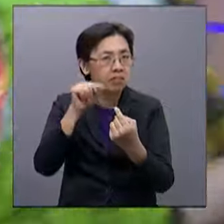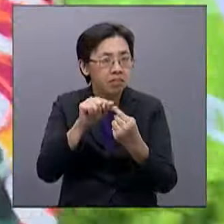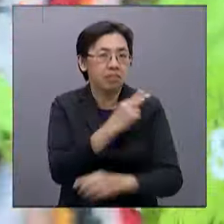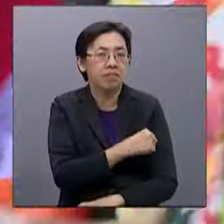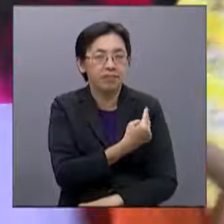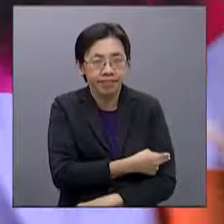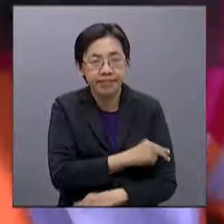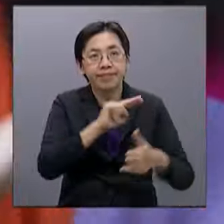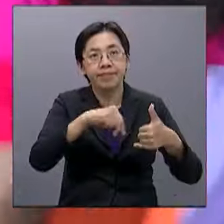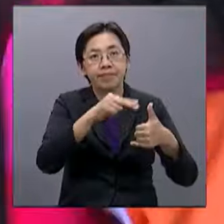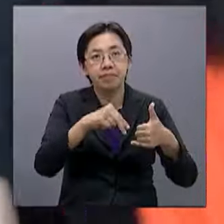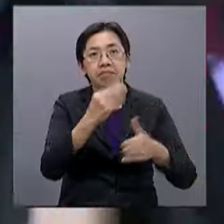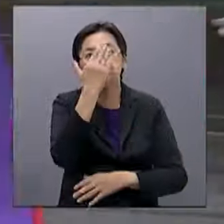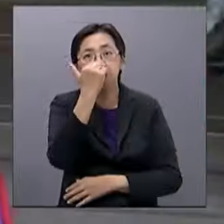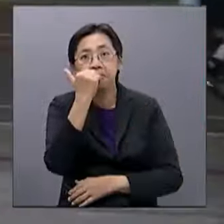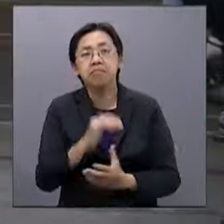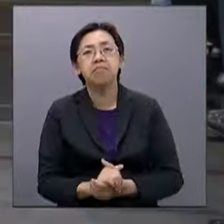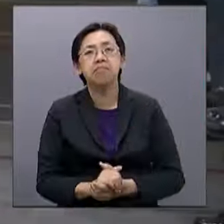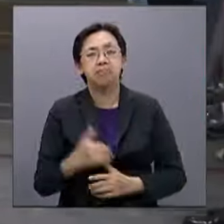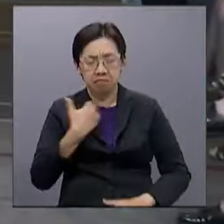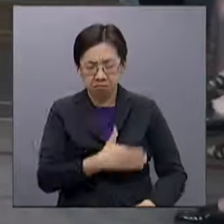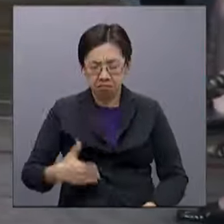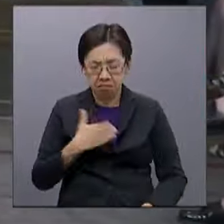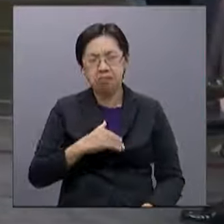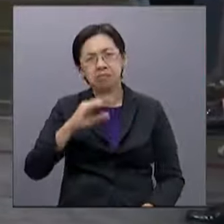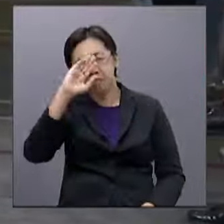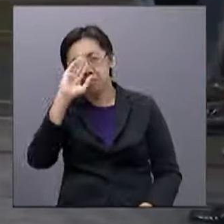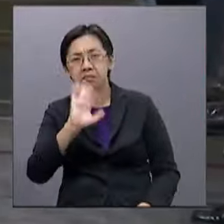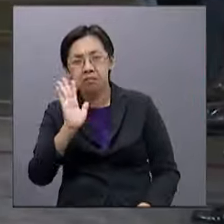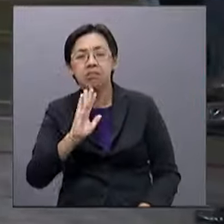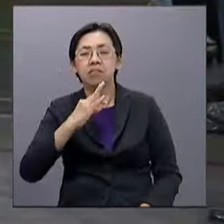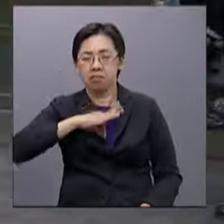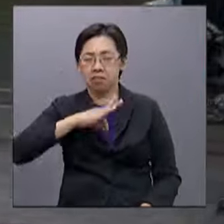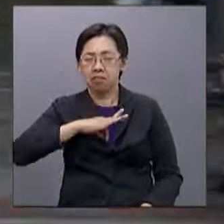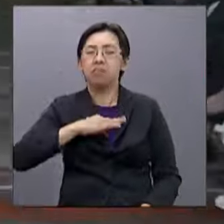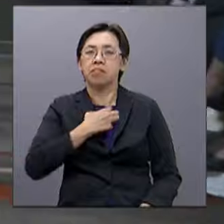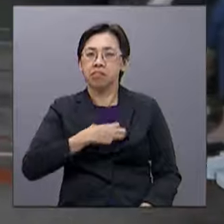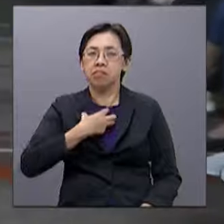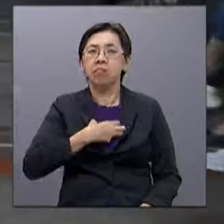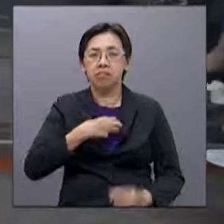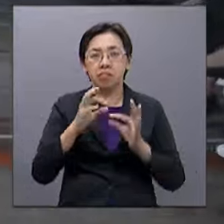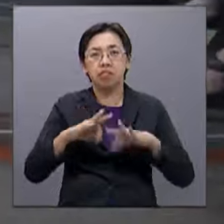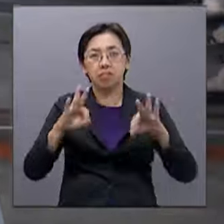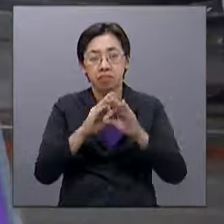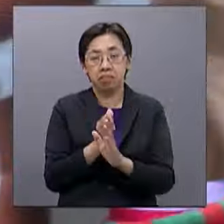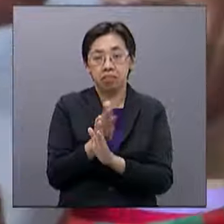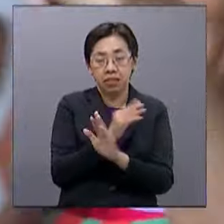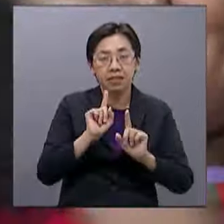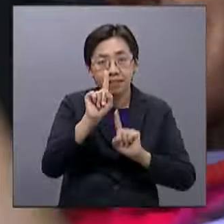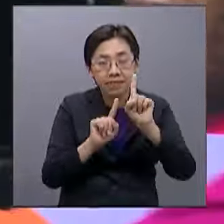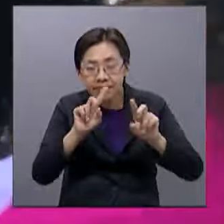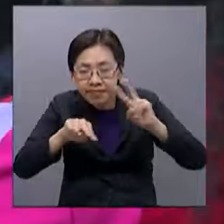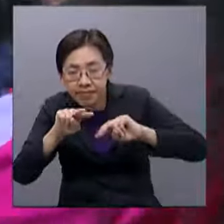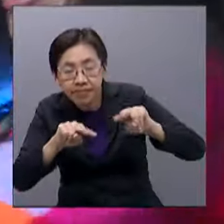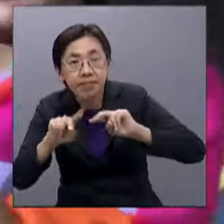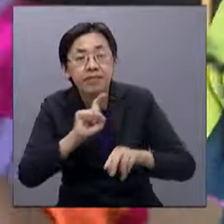สุขเพราะไม่ใช่แค่ความเจ็บป่วยทางร่างกายแต่รวมไปถึงสุขภาพใจด้วยค่ะมีผลสำรวจมาก่อนหน้านี้ว่ากลุ่มเพศหลากหลาย